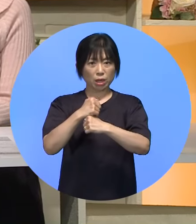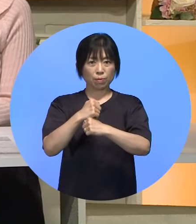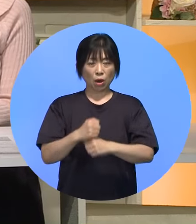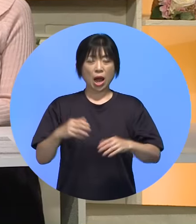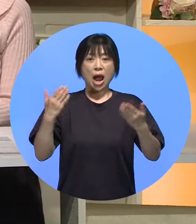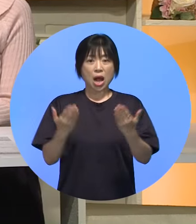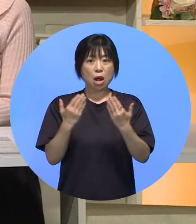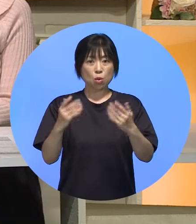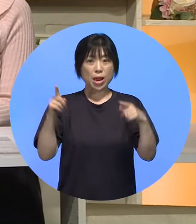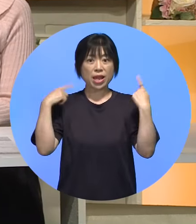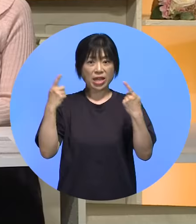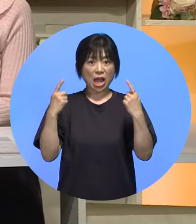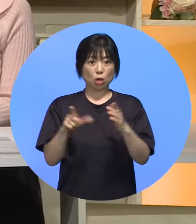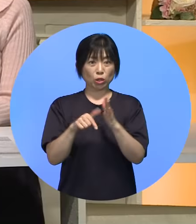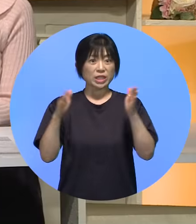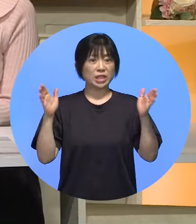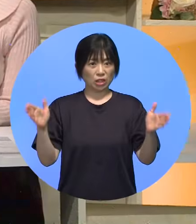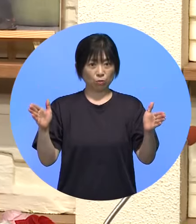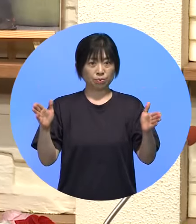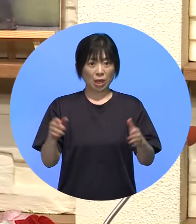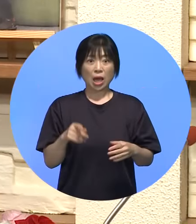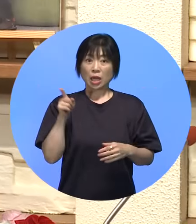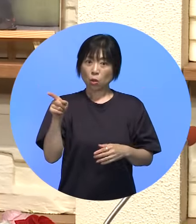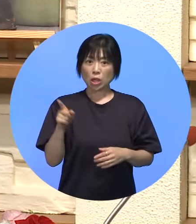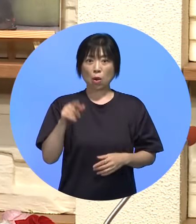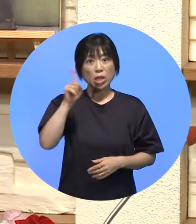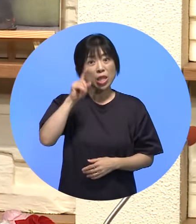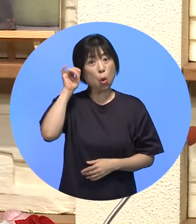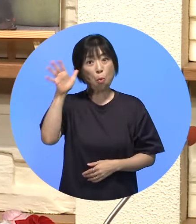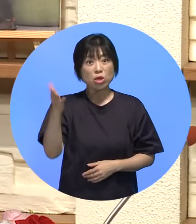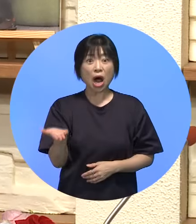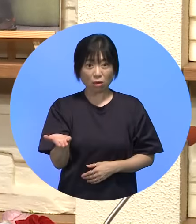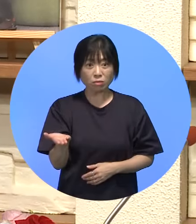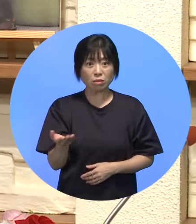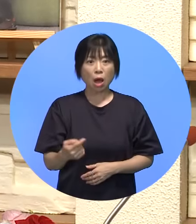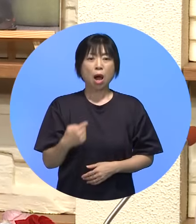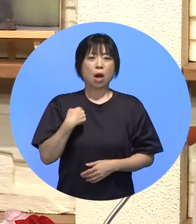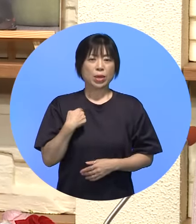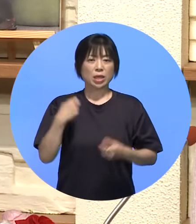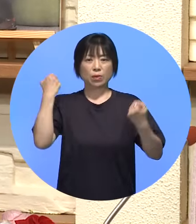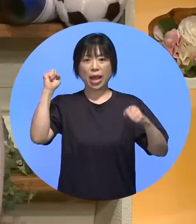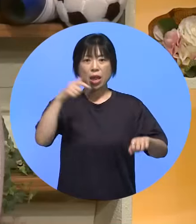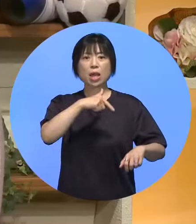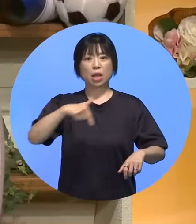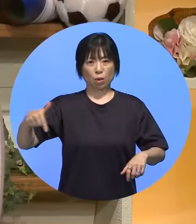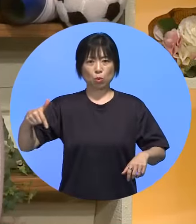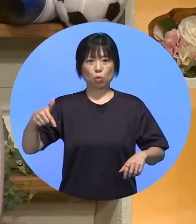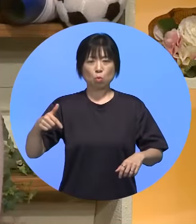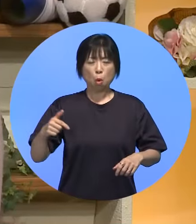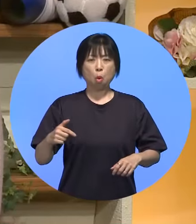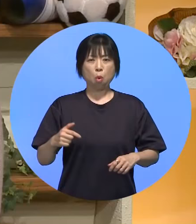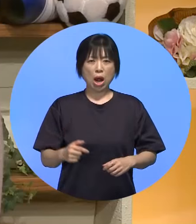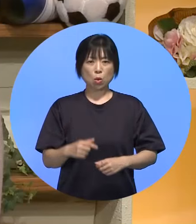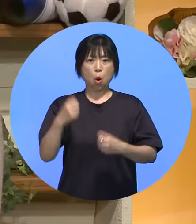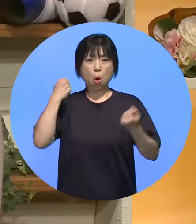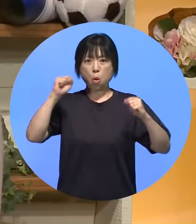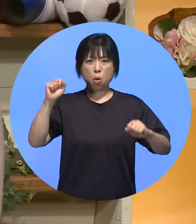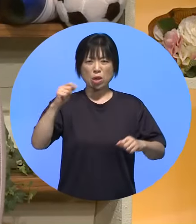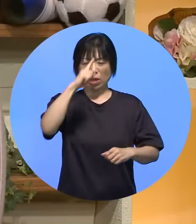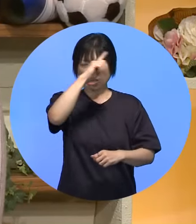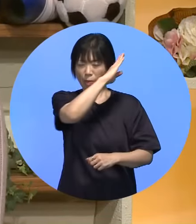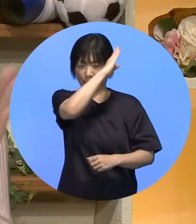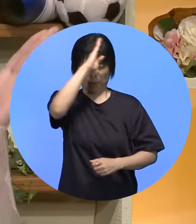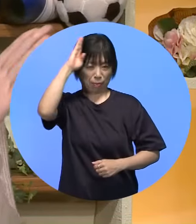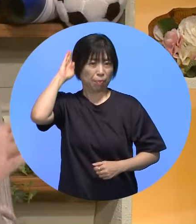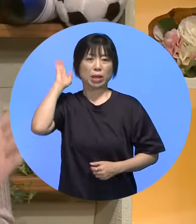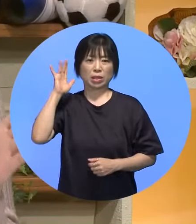日まあ今自由学園祭シーズンですけれどもね鬼道さん学園祭何か思い出はありますかそうですね私は演劇部に入っていたので